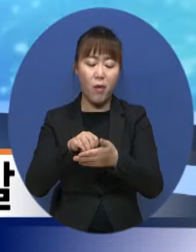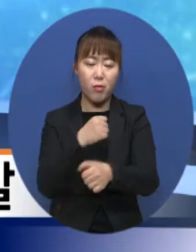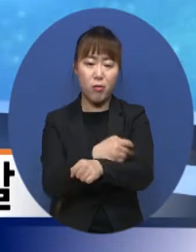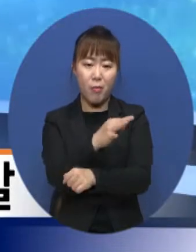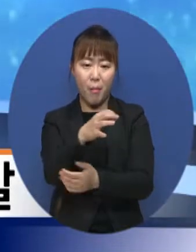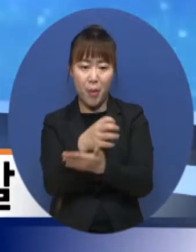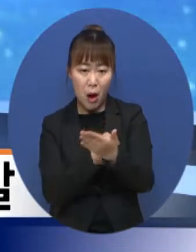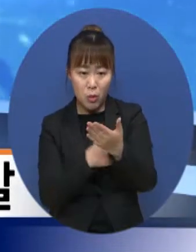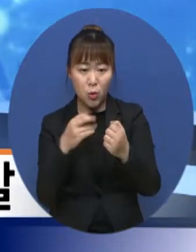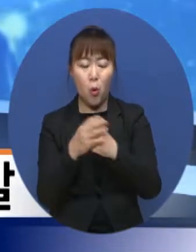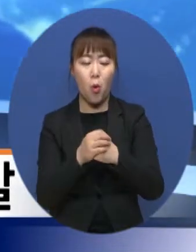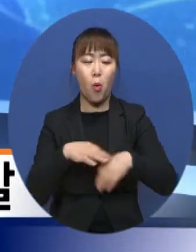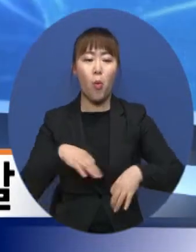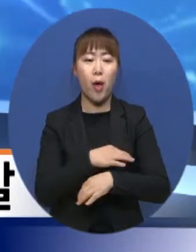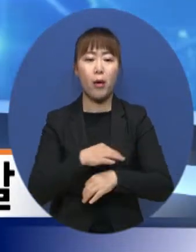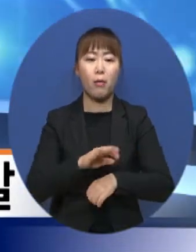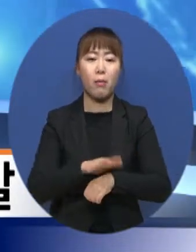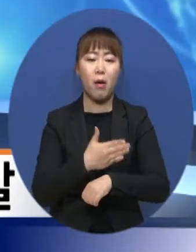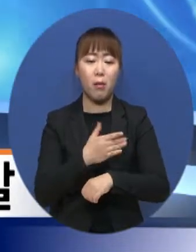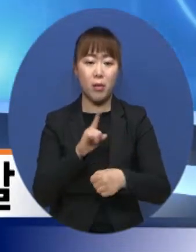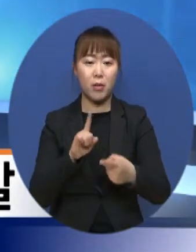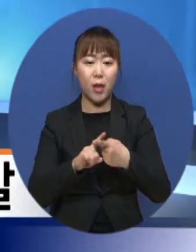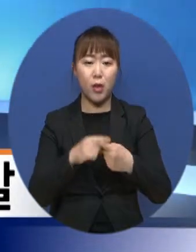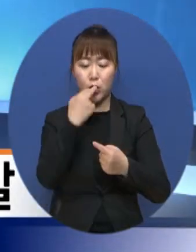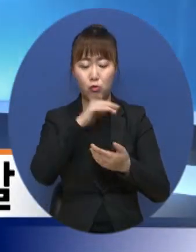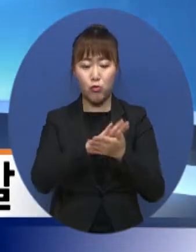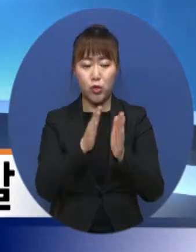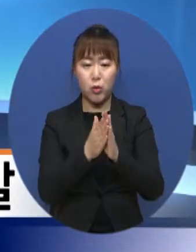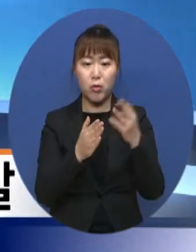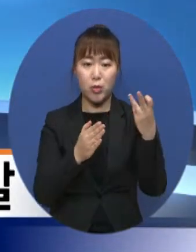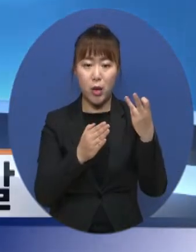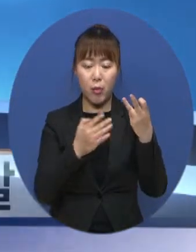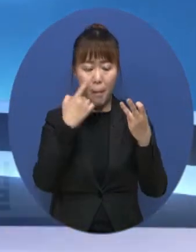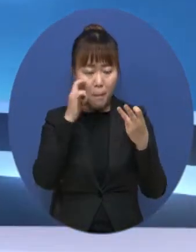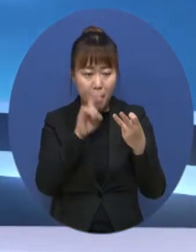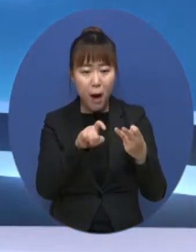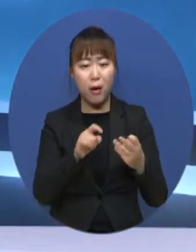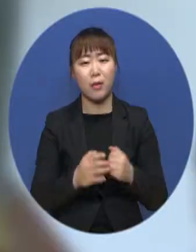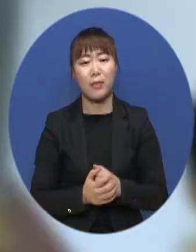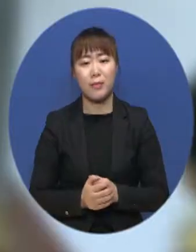챙기고 회계 부정을 일삼은 유치원 13곳이 적발됐습니다.